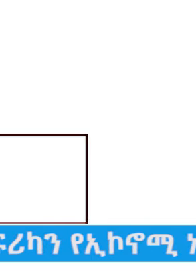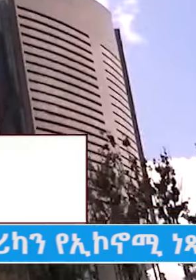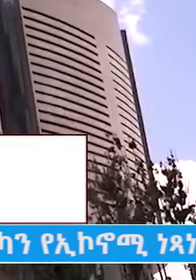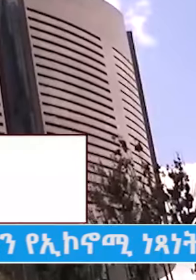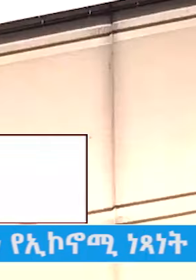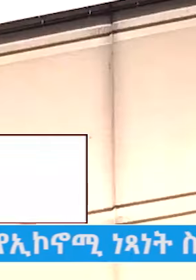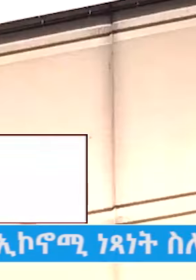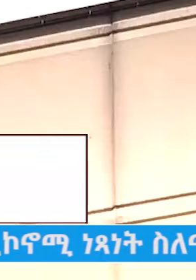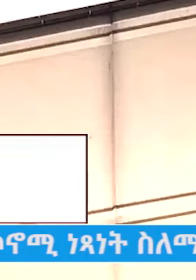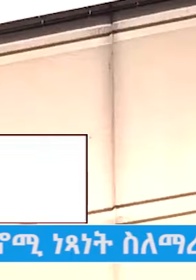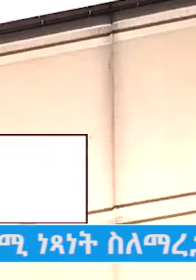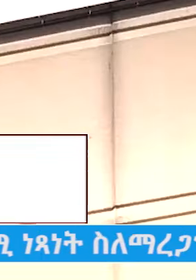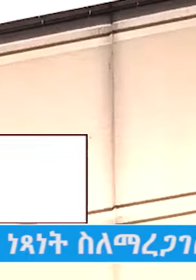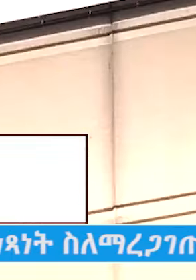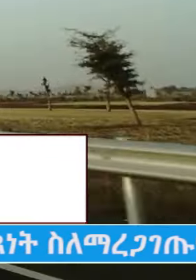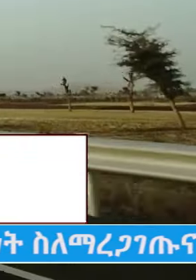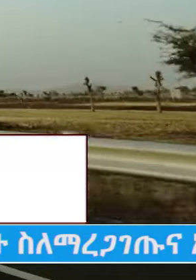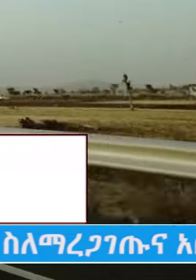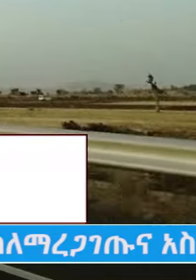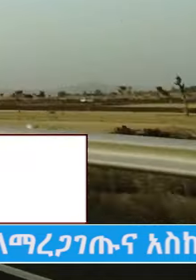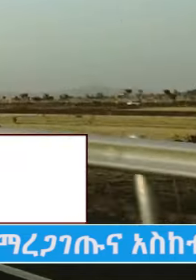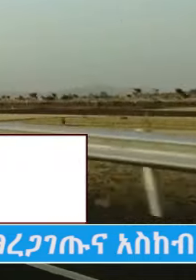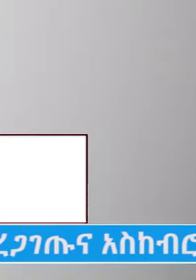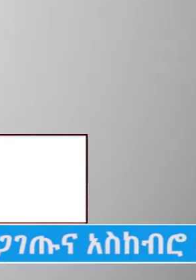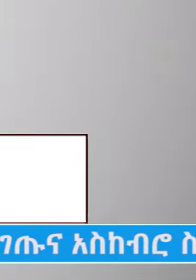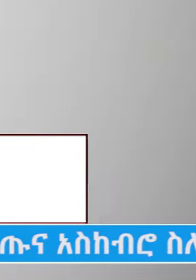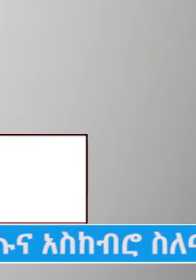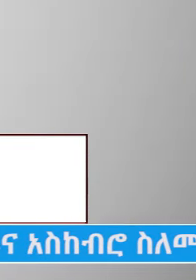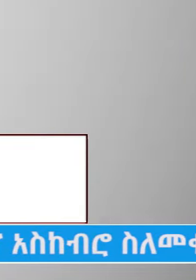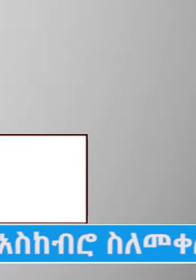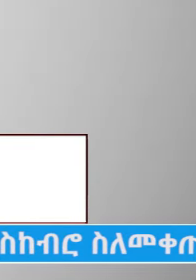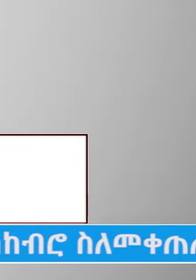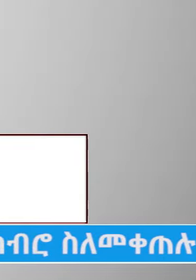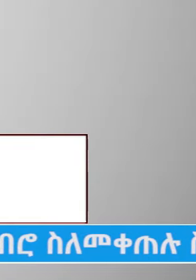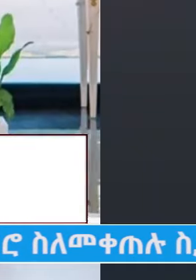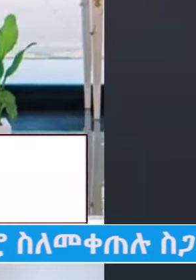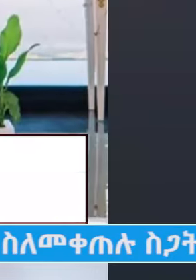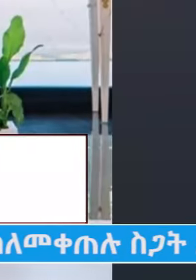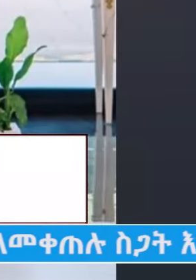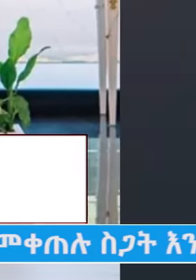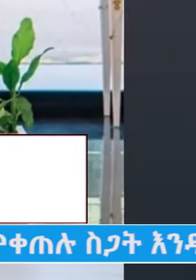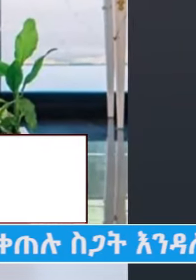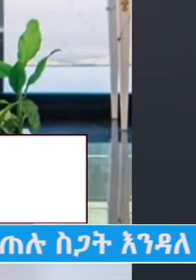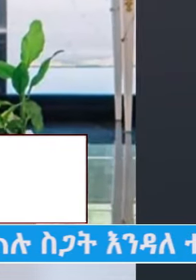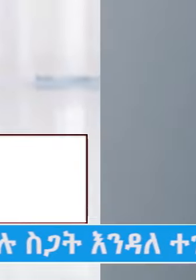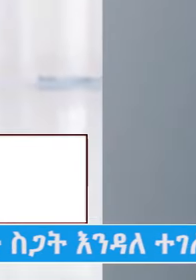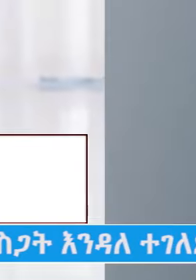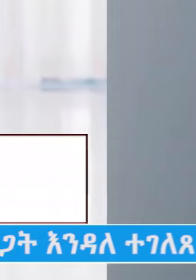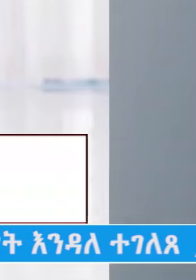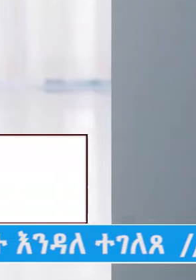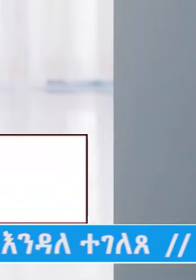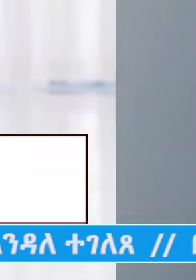ኢሴ የ64 ዓመታት ጉዞውን በማስፋት ጥቅምት 11 ቀን 2017 ዓ.ም የመንግስታቱ ድርጅት ዋና